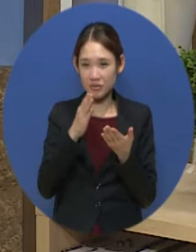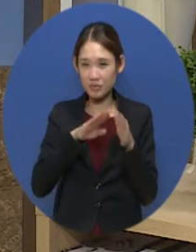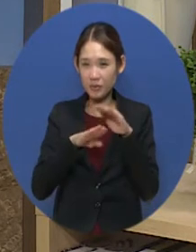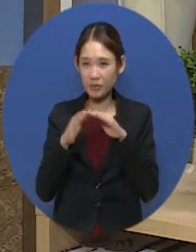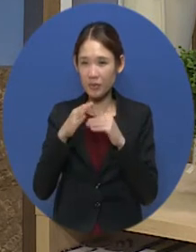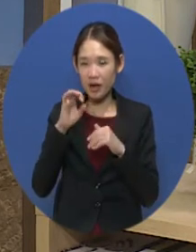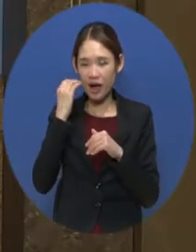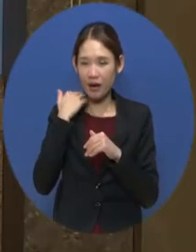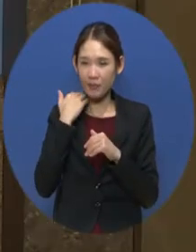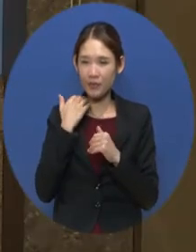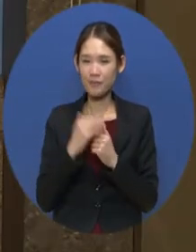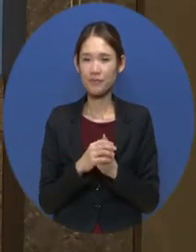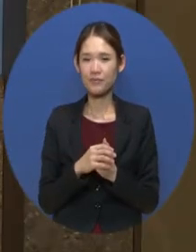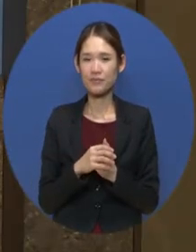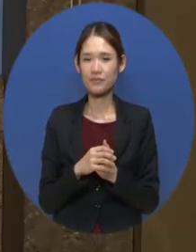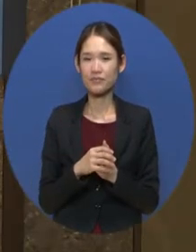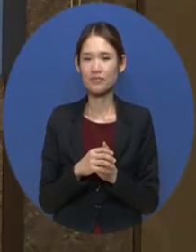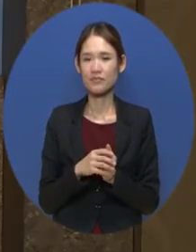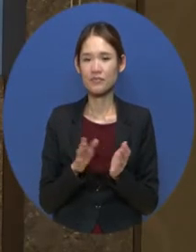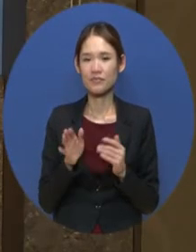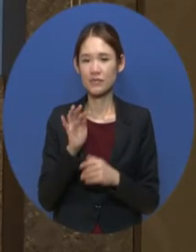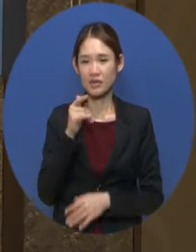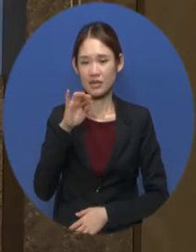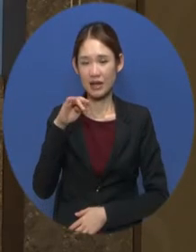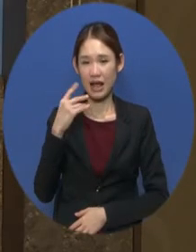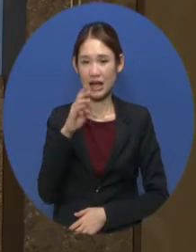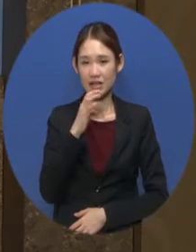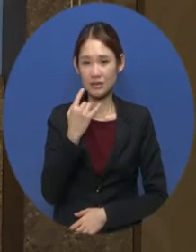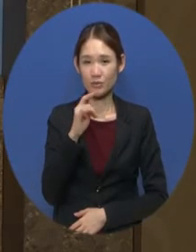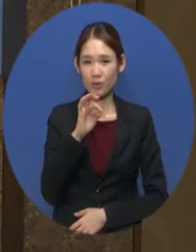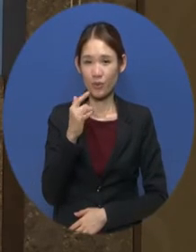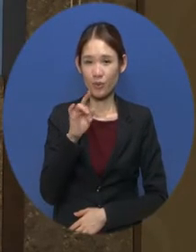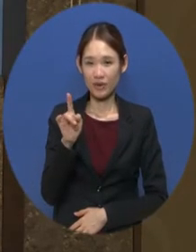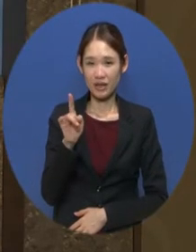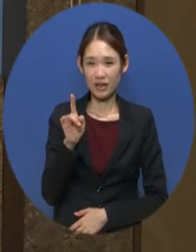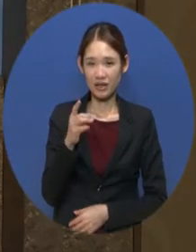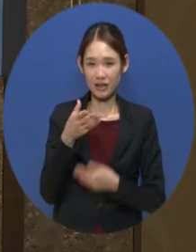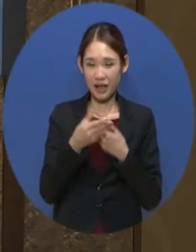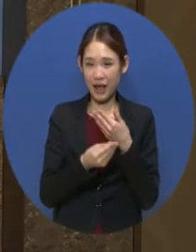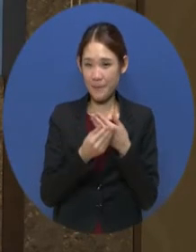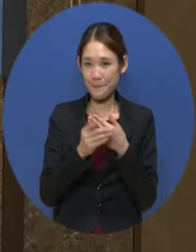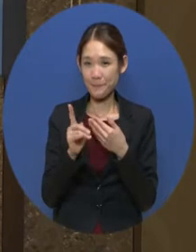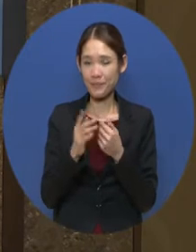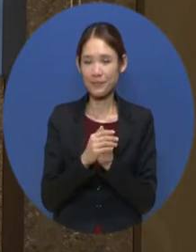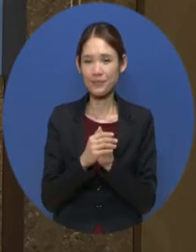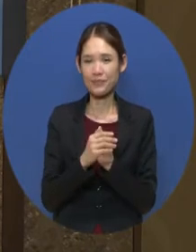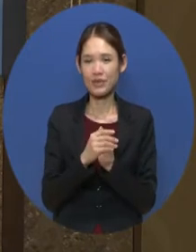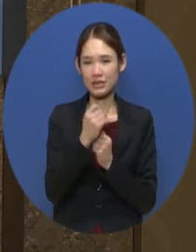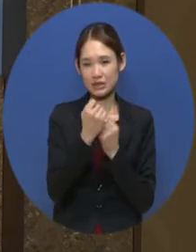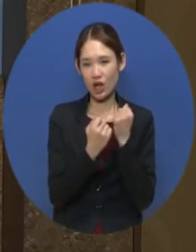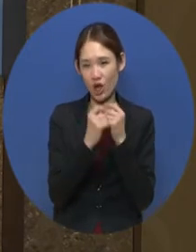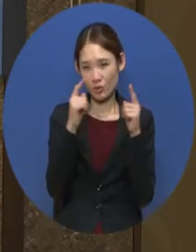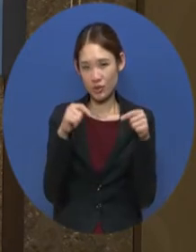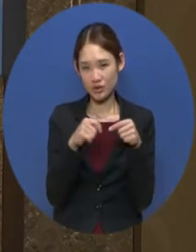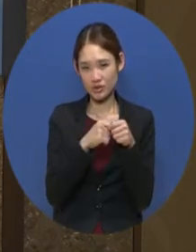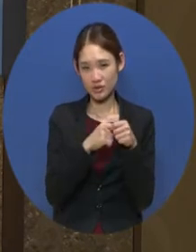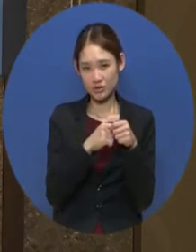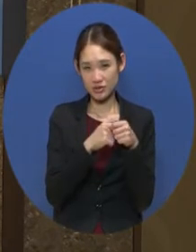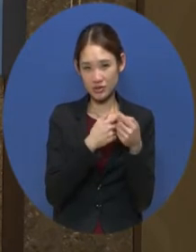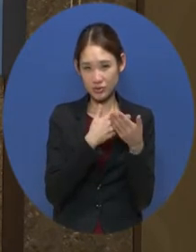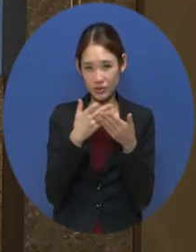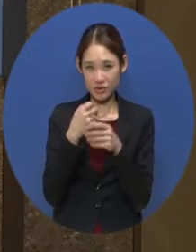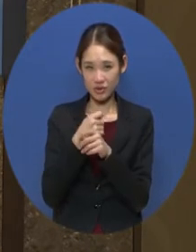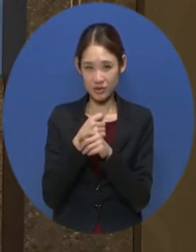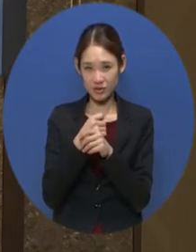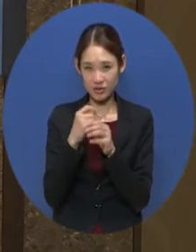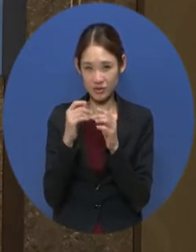보이지도 특히나. 않아요. 맞습니다. 그래서 그렇기 때문에 이 헬스마라는 어플리케이션은 이 설명서를 촬영하는 게 아니라 약상자,